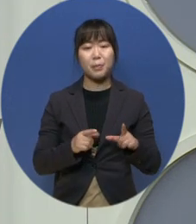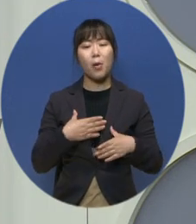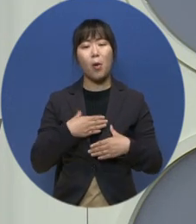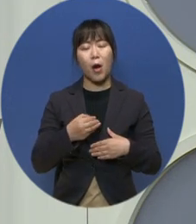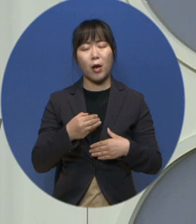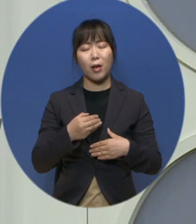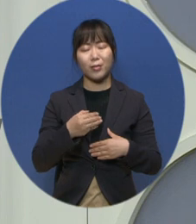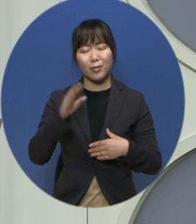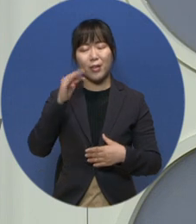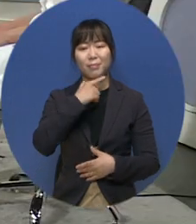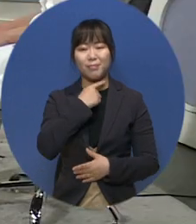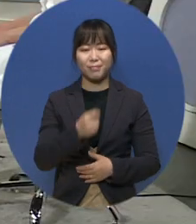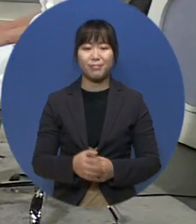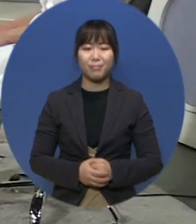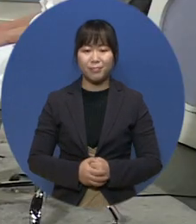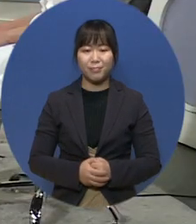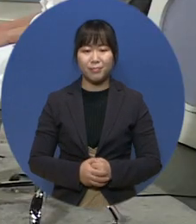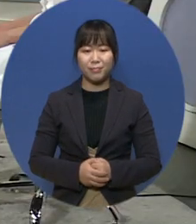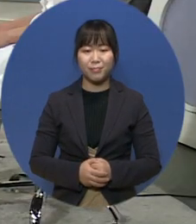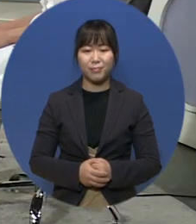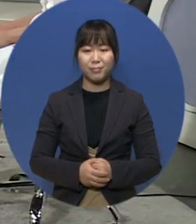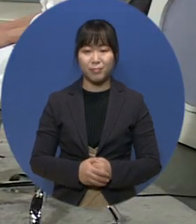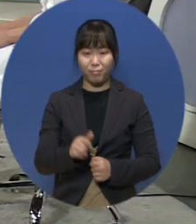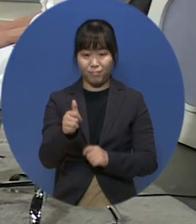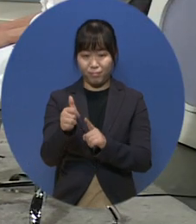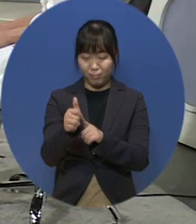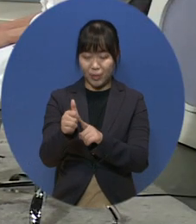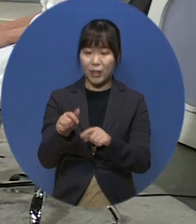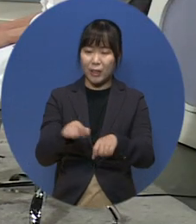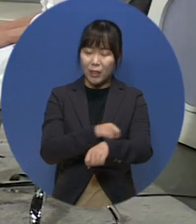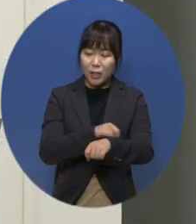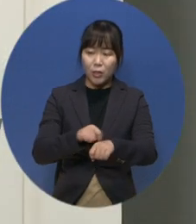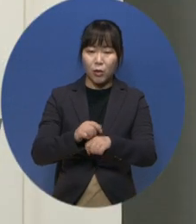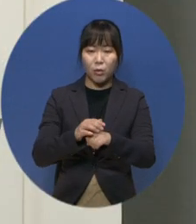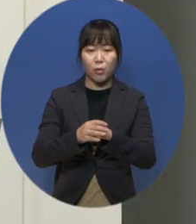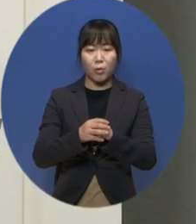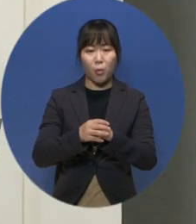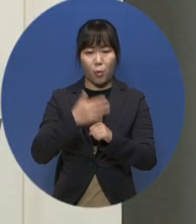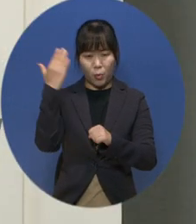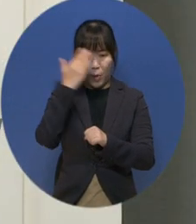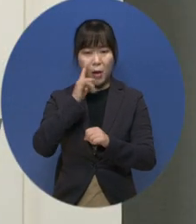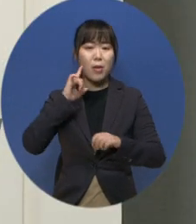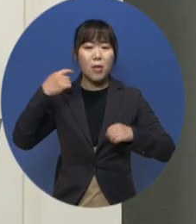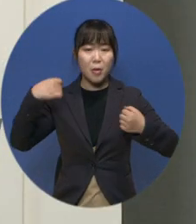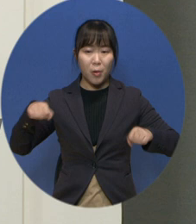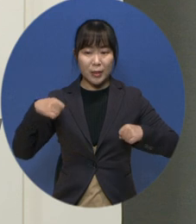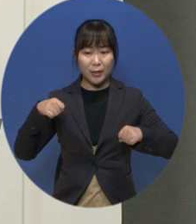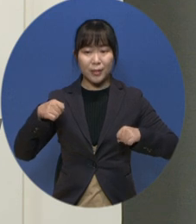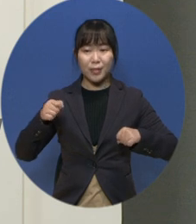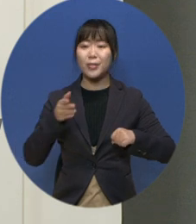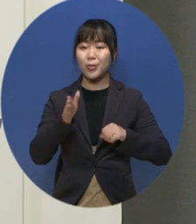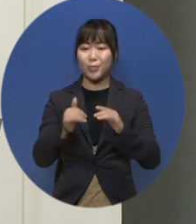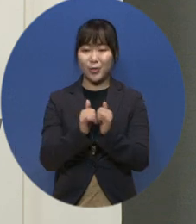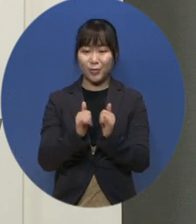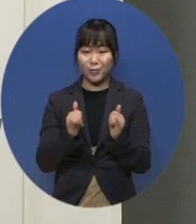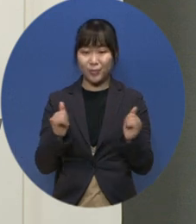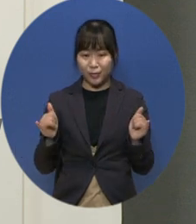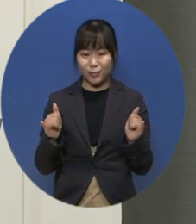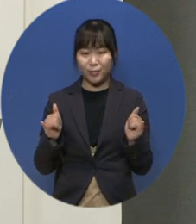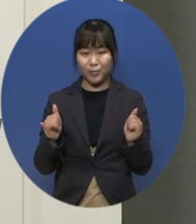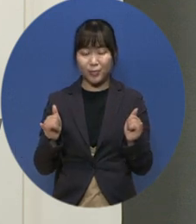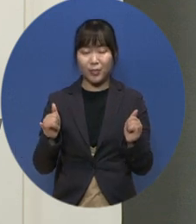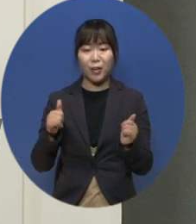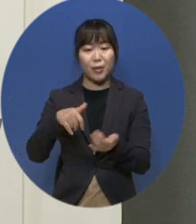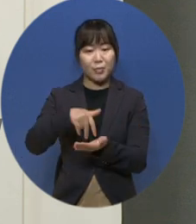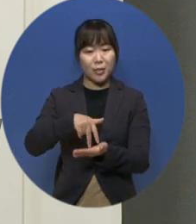좋겠다는 생각입니다. 네, 그 장두희 씨는 특히 순수 연극 연기자로서